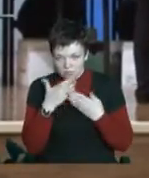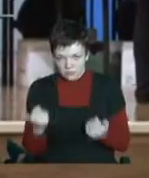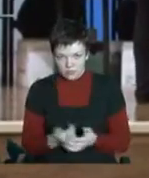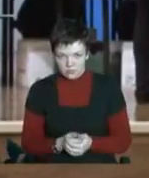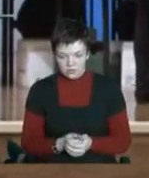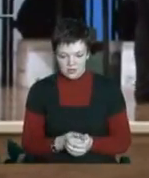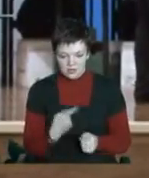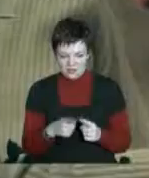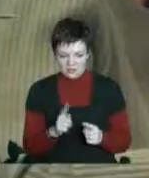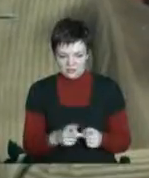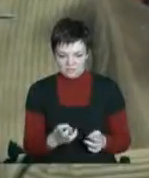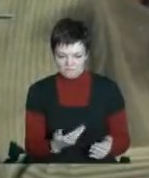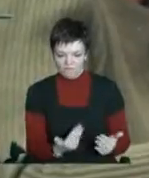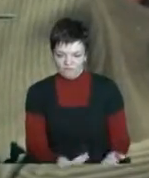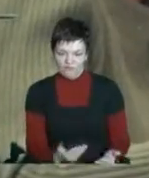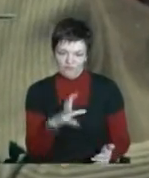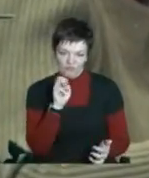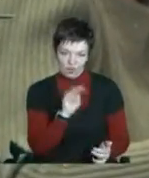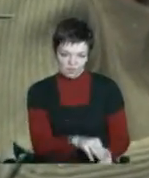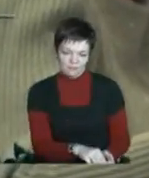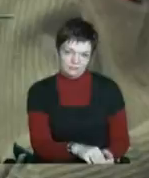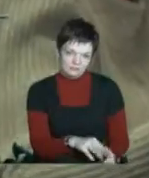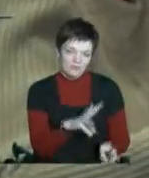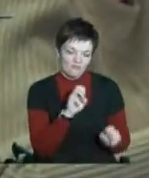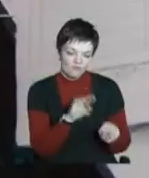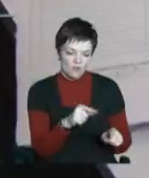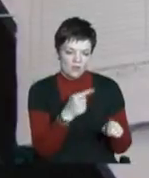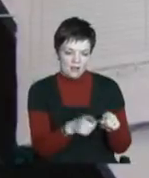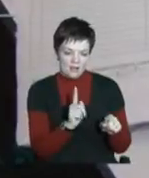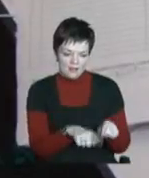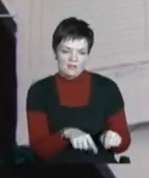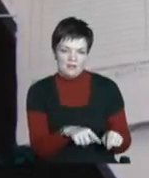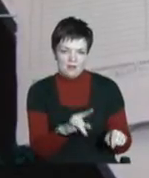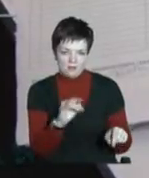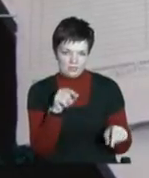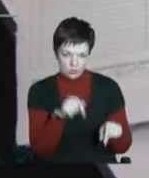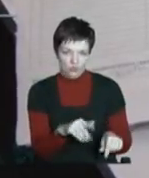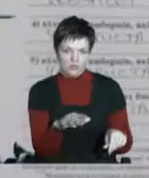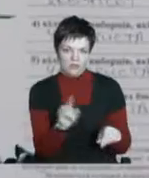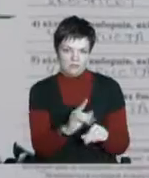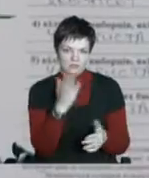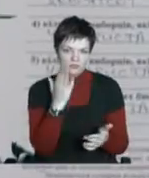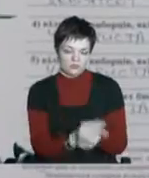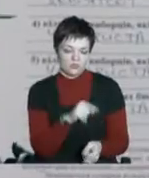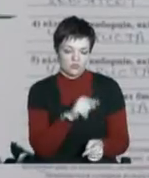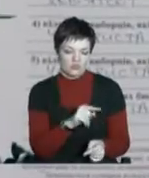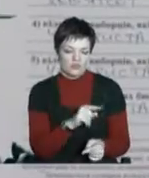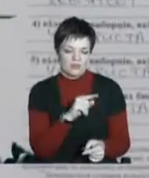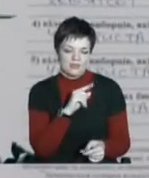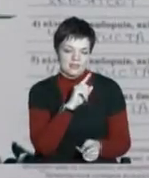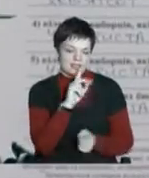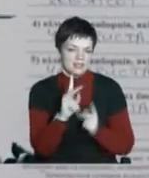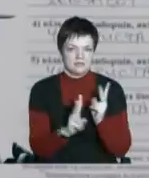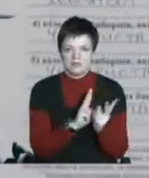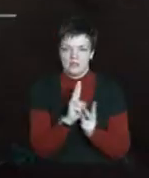ядро фальсификации. Именно подсчет голосов открывает самые широкие возможности для искривления воли